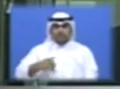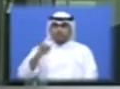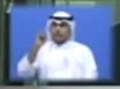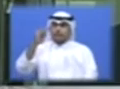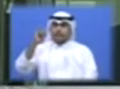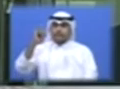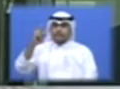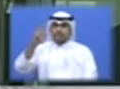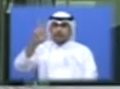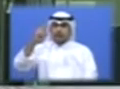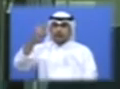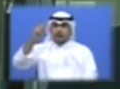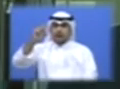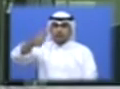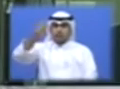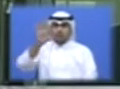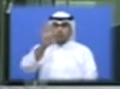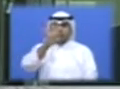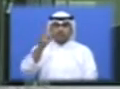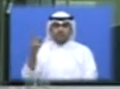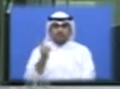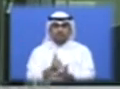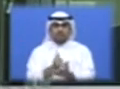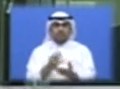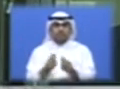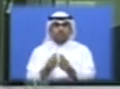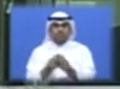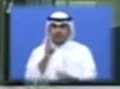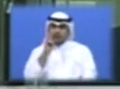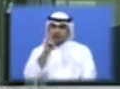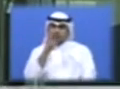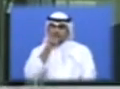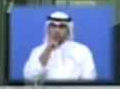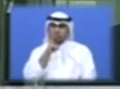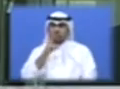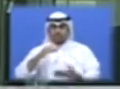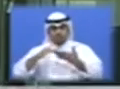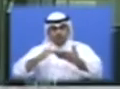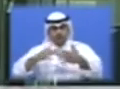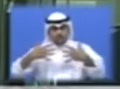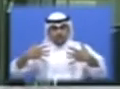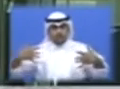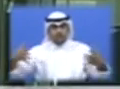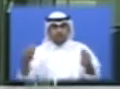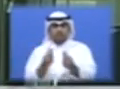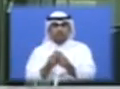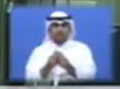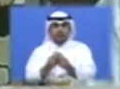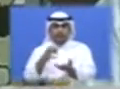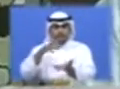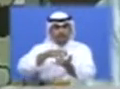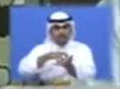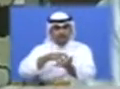كثيرة، وتجلت المساهمات دي في القمة العربية الأخيرة، تيسيرات مختلفة ومتعددة للدول